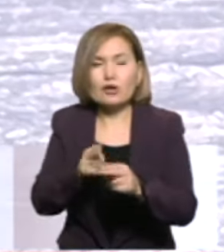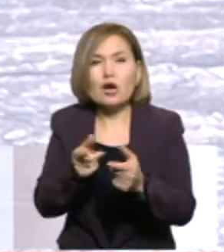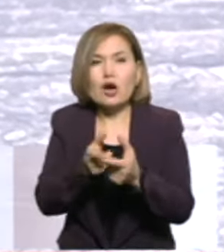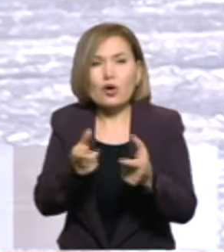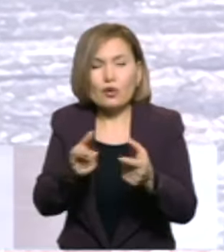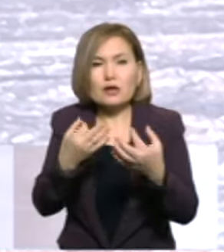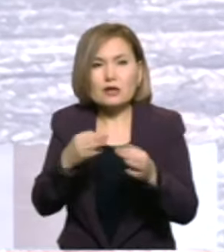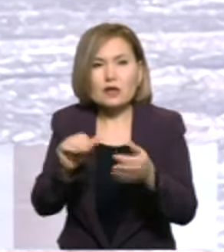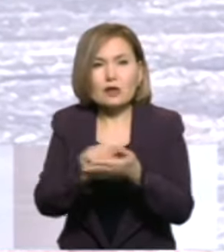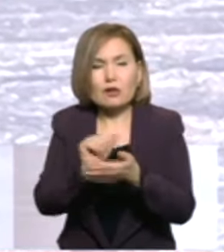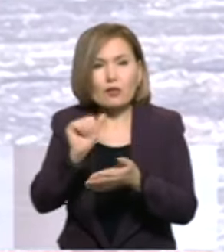Ал мұз үстінде шатыр тігем десеңіз, ұлттық парктың анаулы бөлімінде тіркеуден өтуға жет.